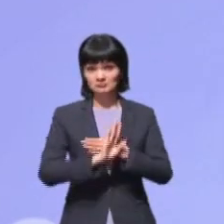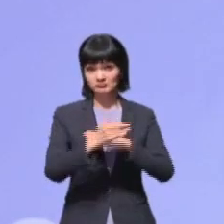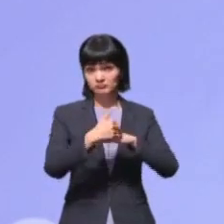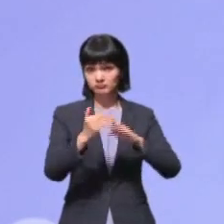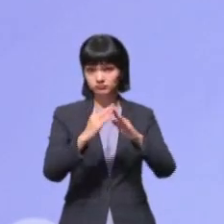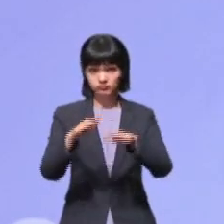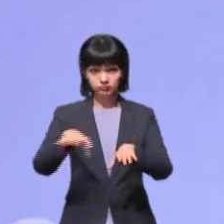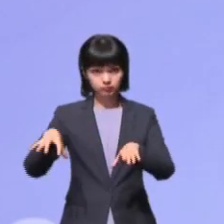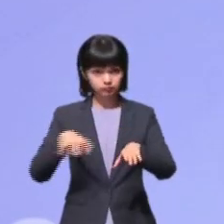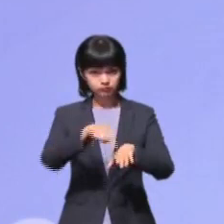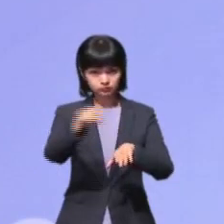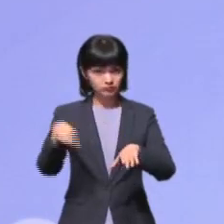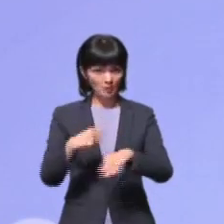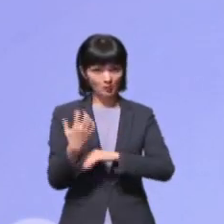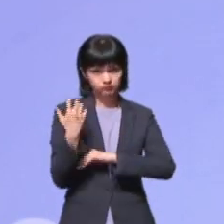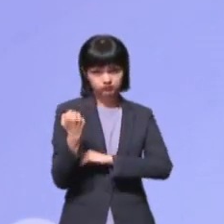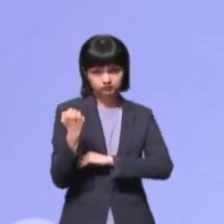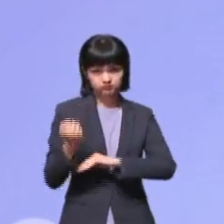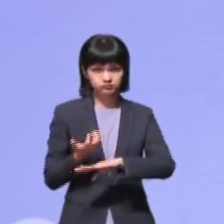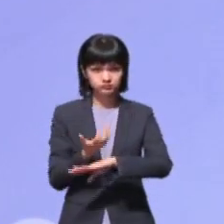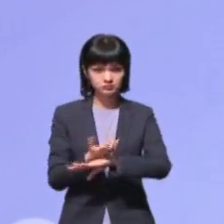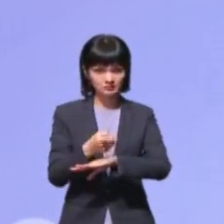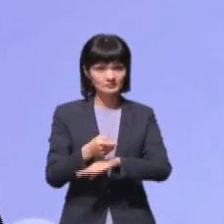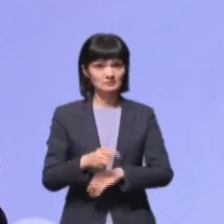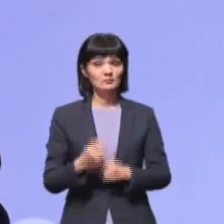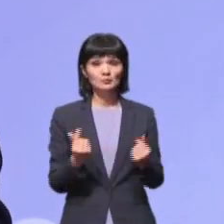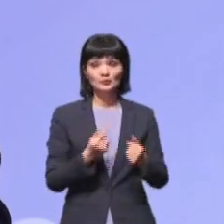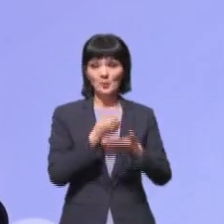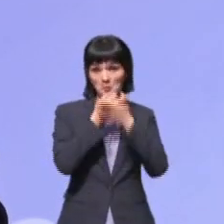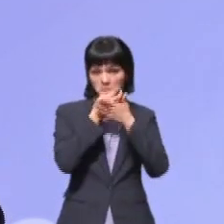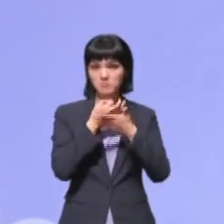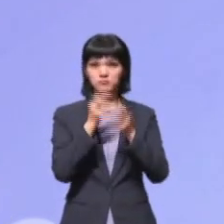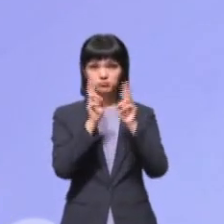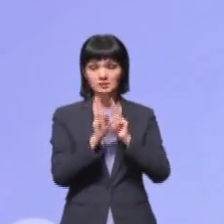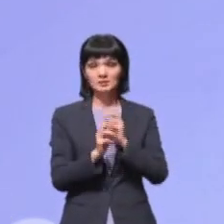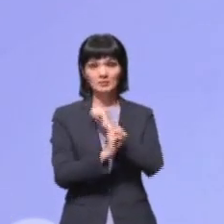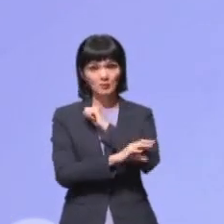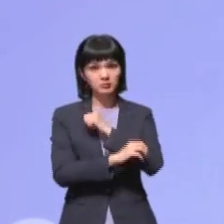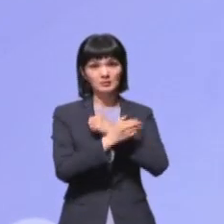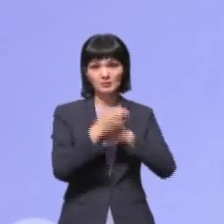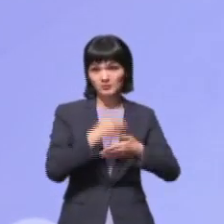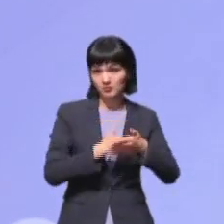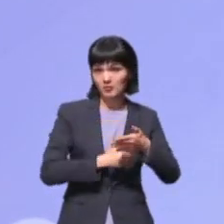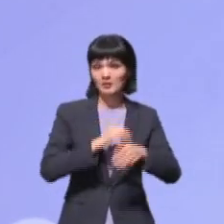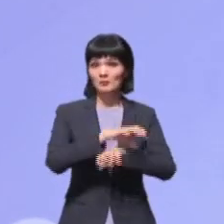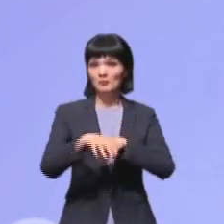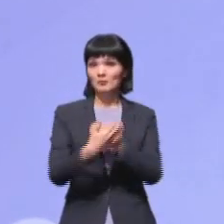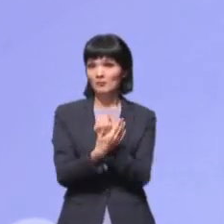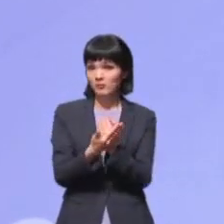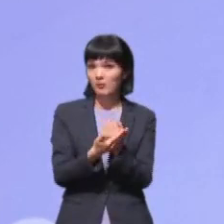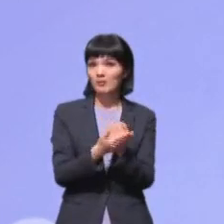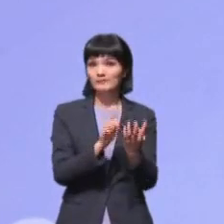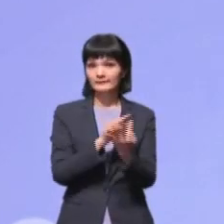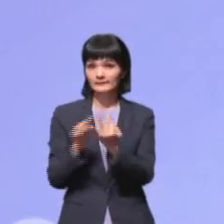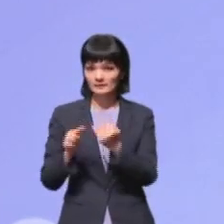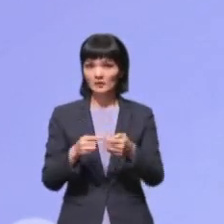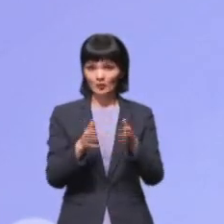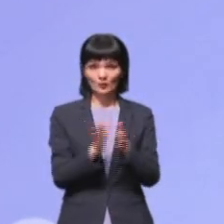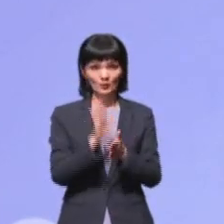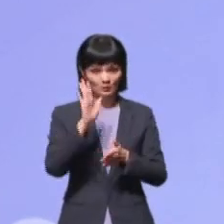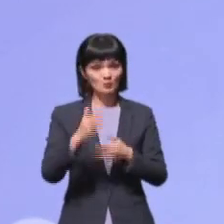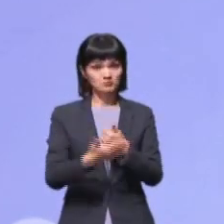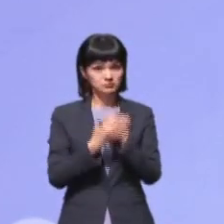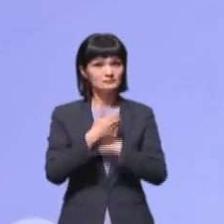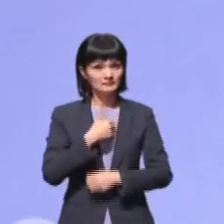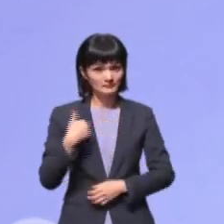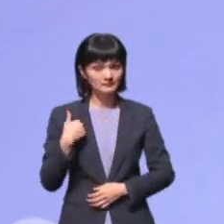好，那当然对于双城论坛来讲，陈时中是持一个反对的态度，那蒋万安跟黄珊珊都没有正面的回